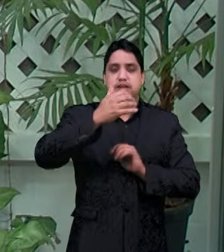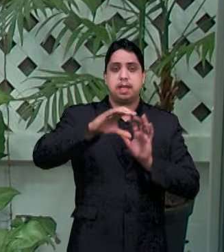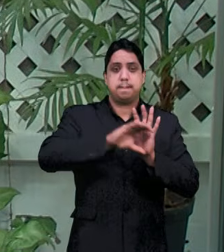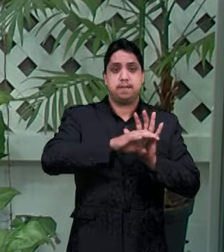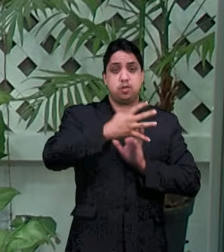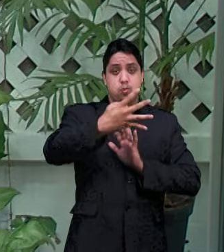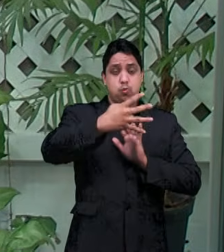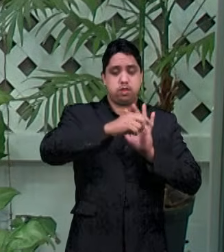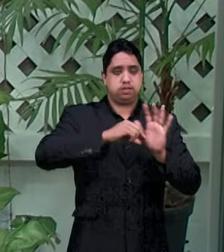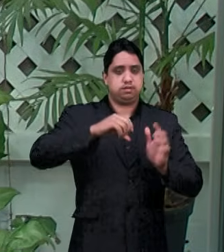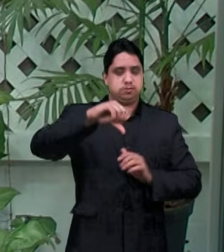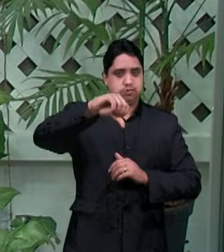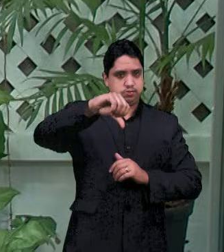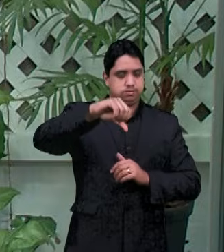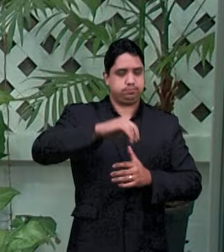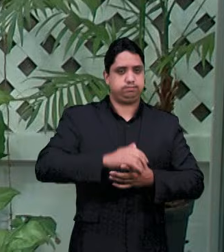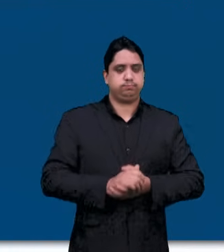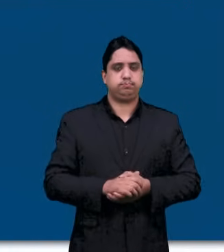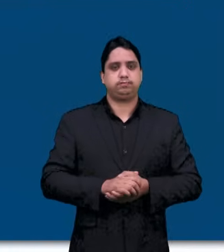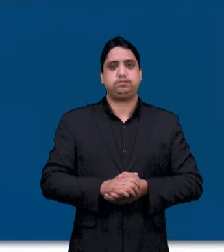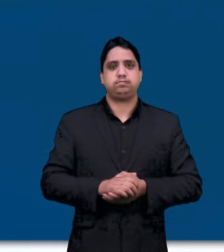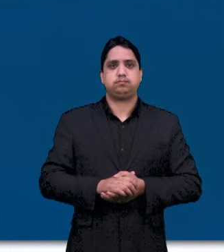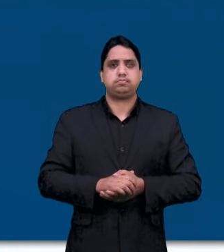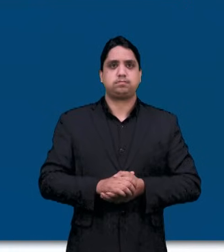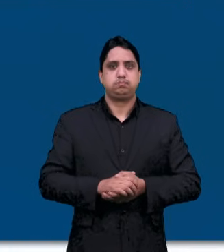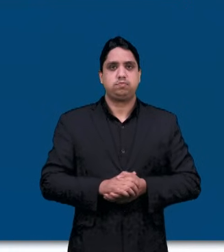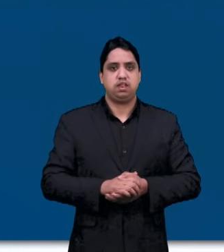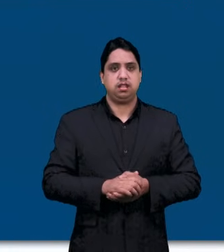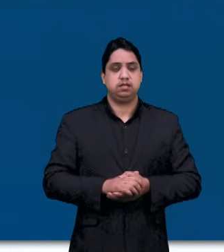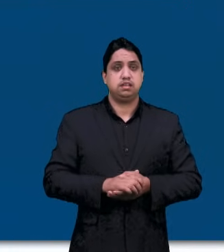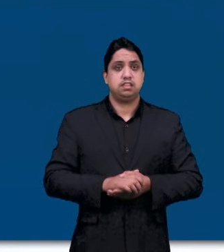chapitre 4, verset 9.